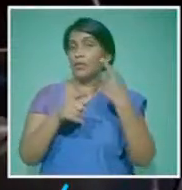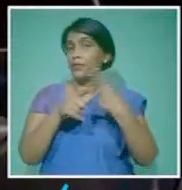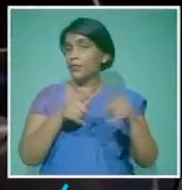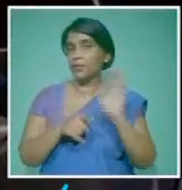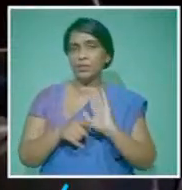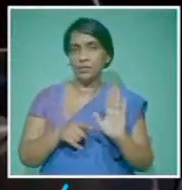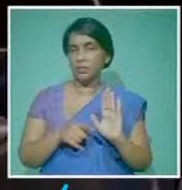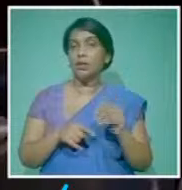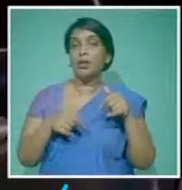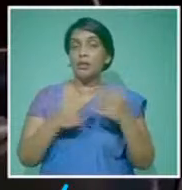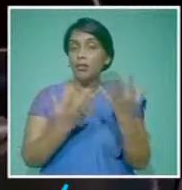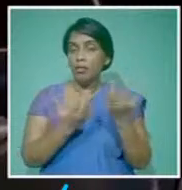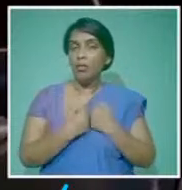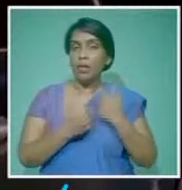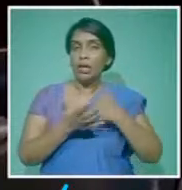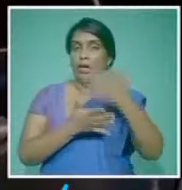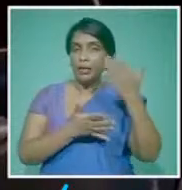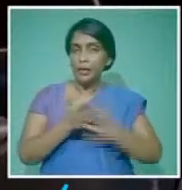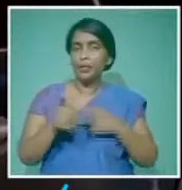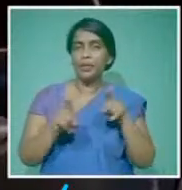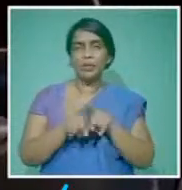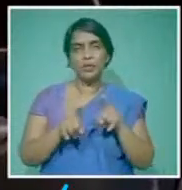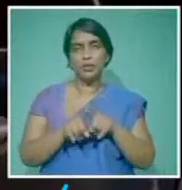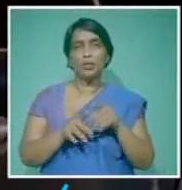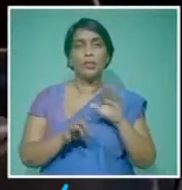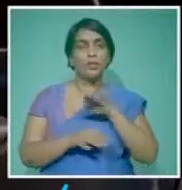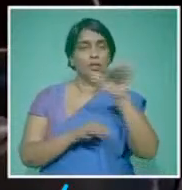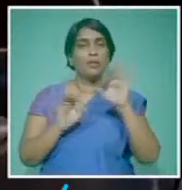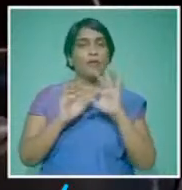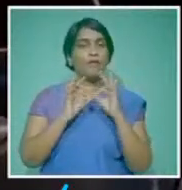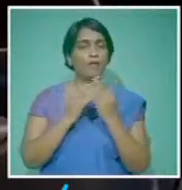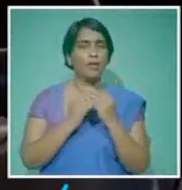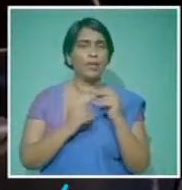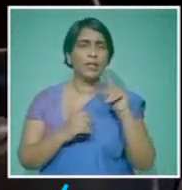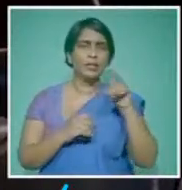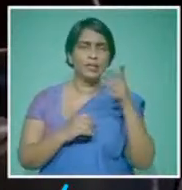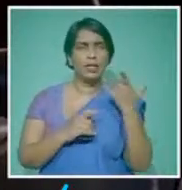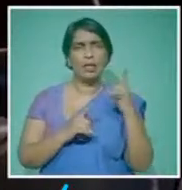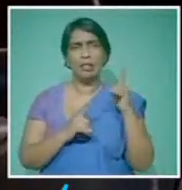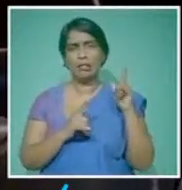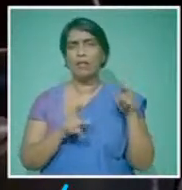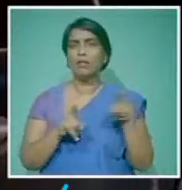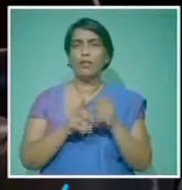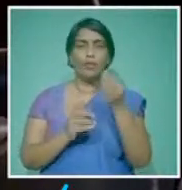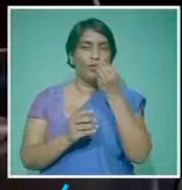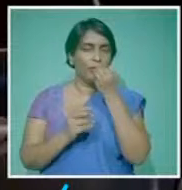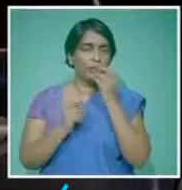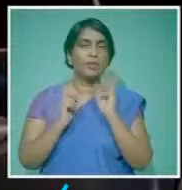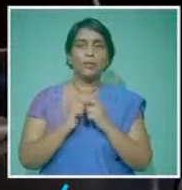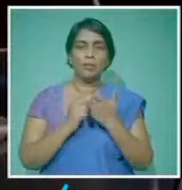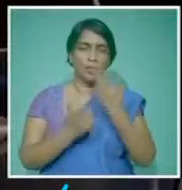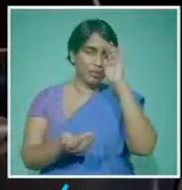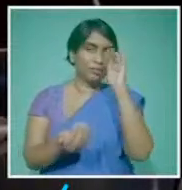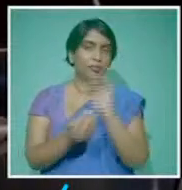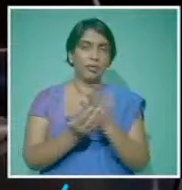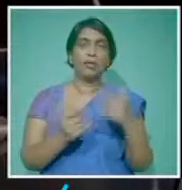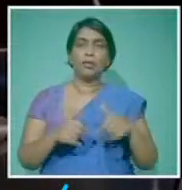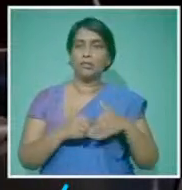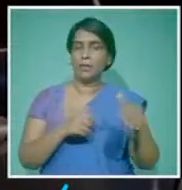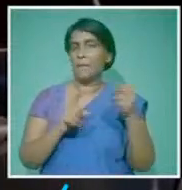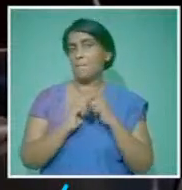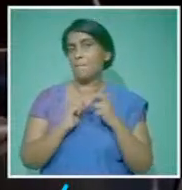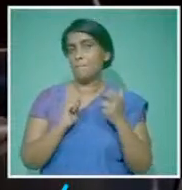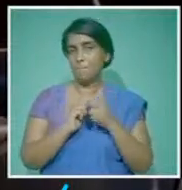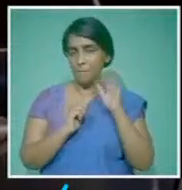නෙවෙයි ලැබෙන වාර්තා අනුව සමාජයේ පවුල් 100කට 70කට වගේ ආහාර අනාරක්ෂිතභාවය දැන්